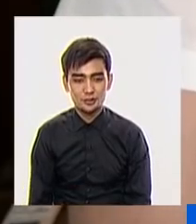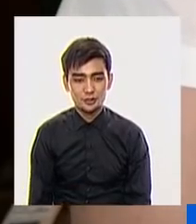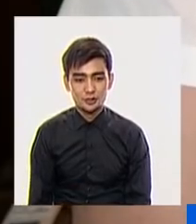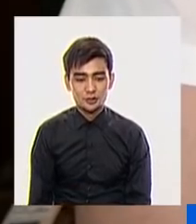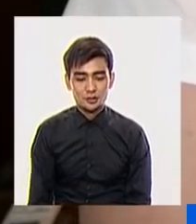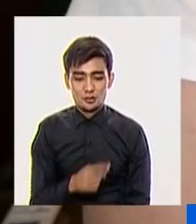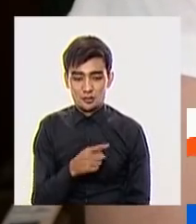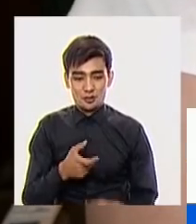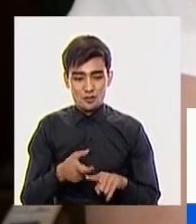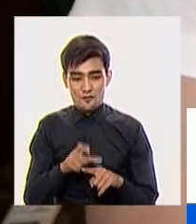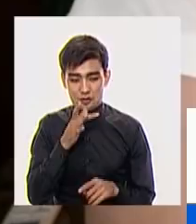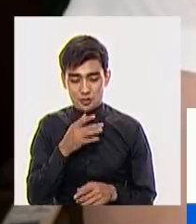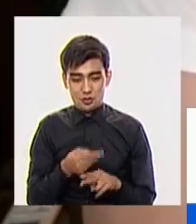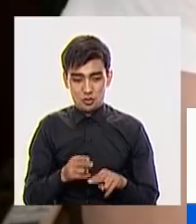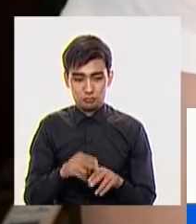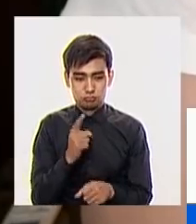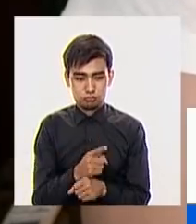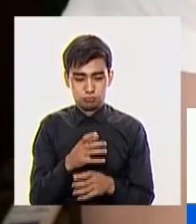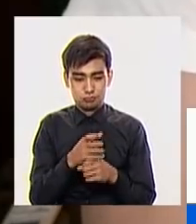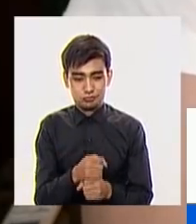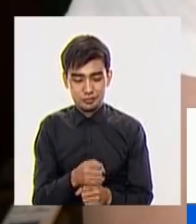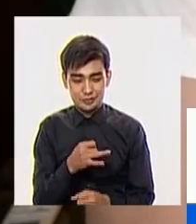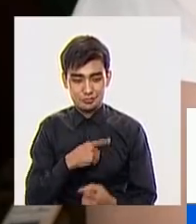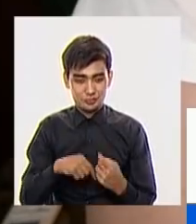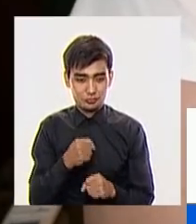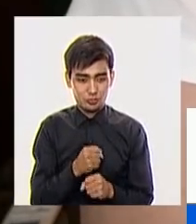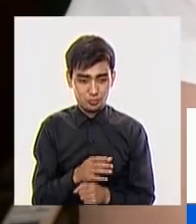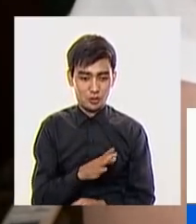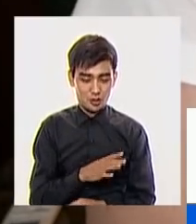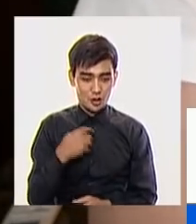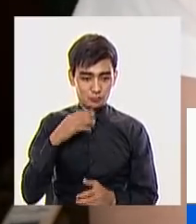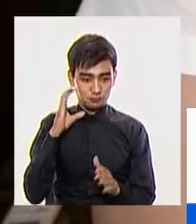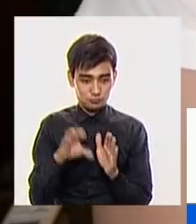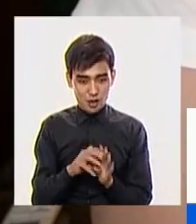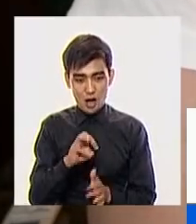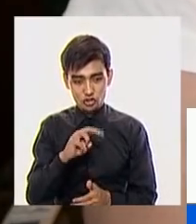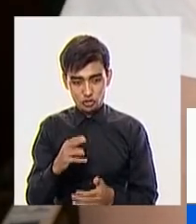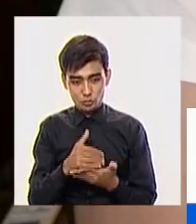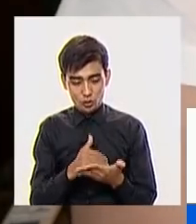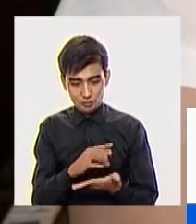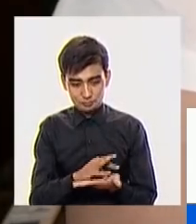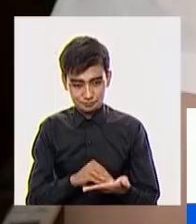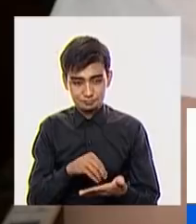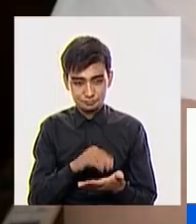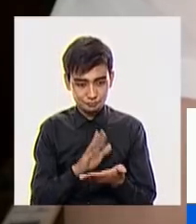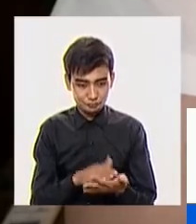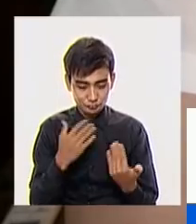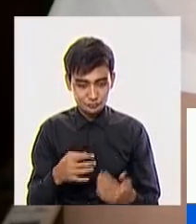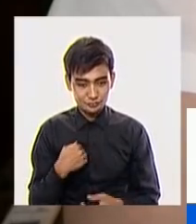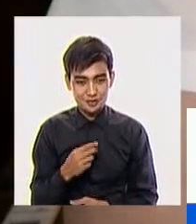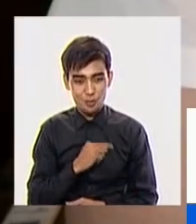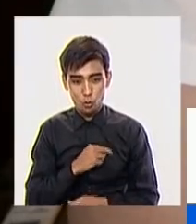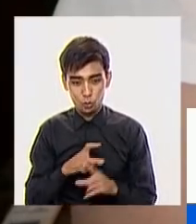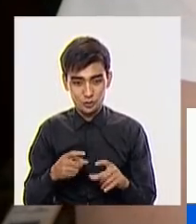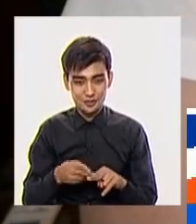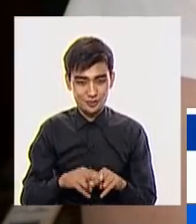Вот это время, которое ограничили, мы все сделали, мы вошли в Ашик, мы начали вакцинировать своих сотрудников, и вот это